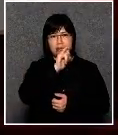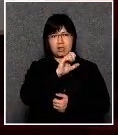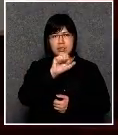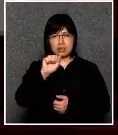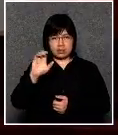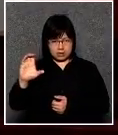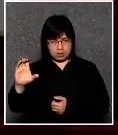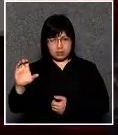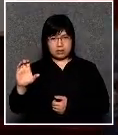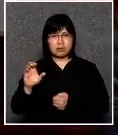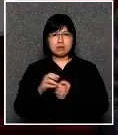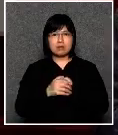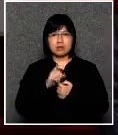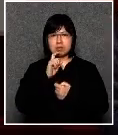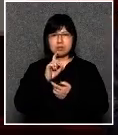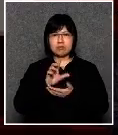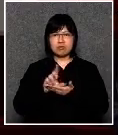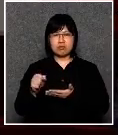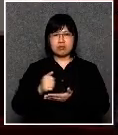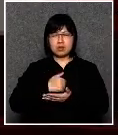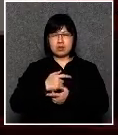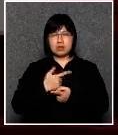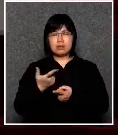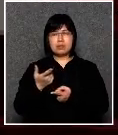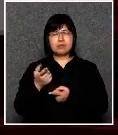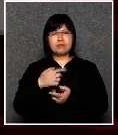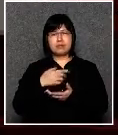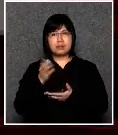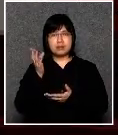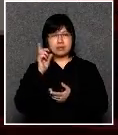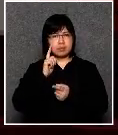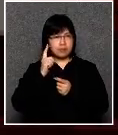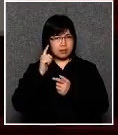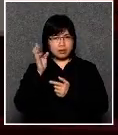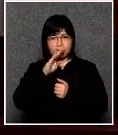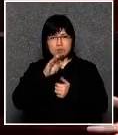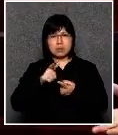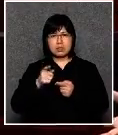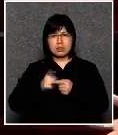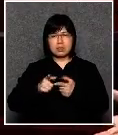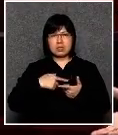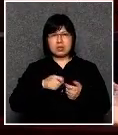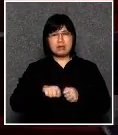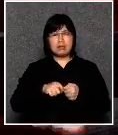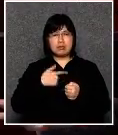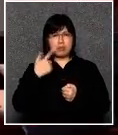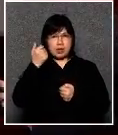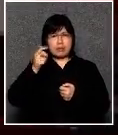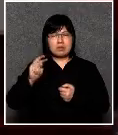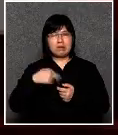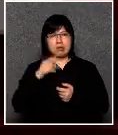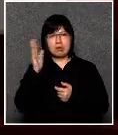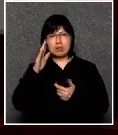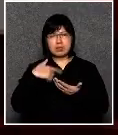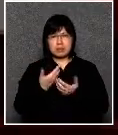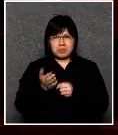公署即係俾一位專員敗壞咗啊，嗰個即係金漆招牌，幾乎就已經係爛晒咁滯㗎啦。而家要即係去補